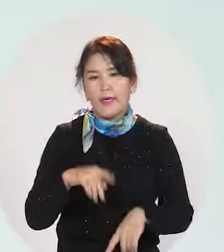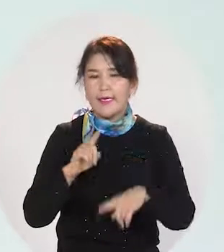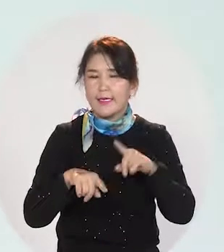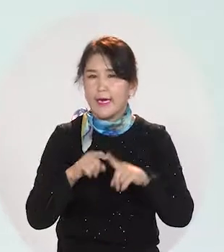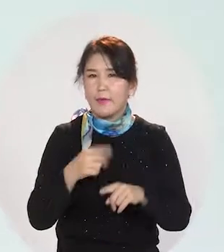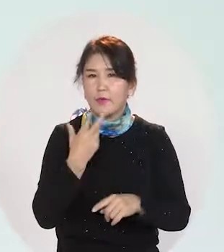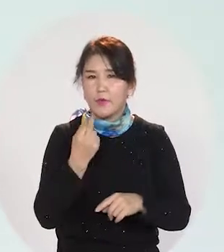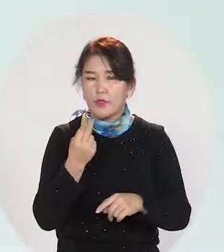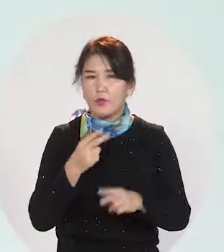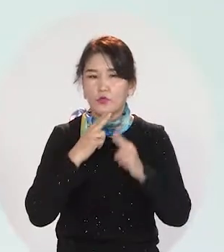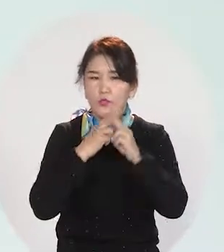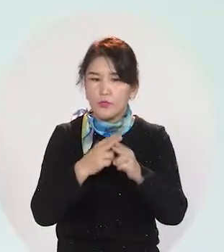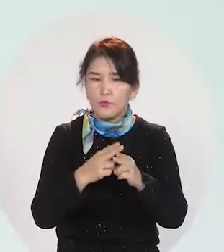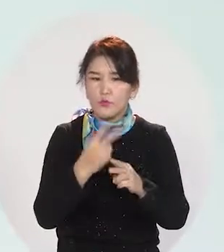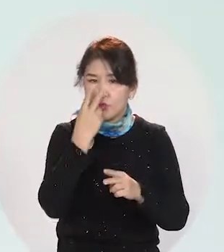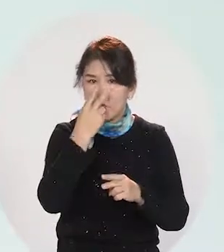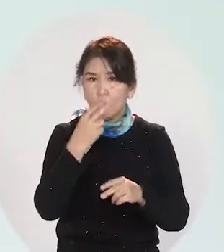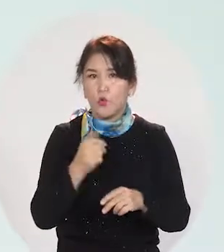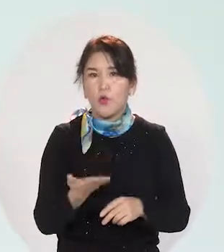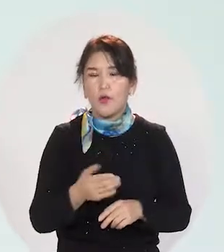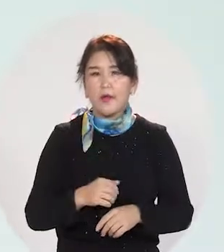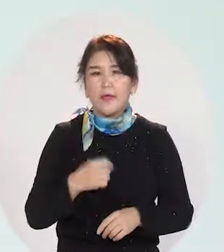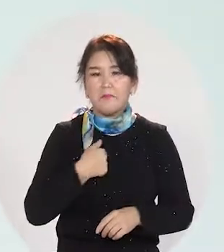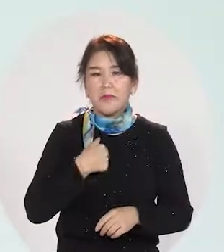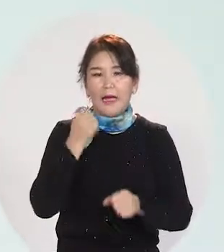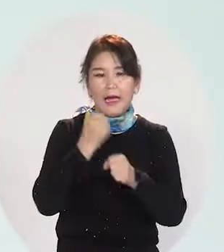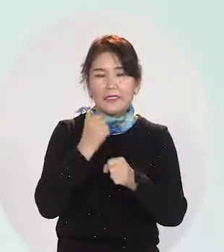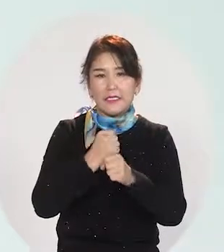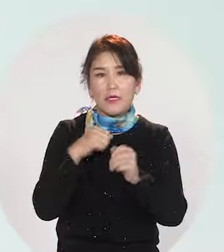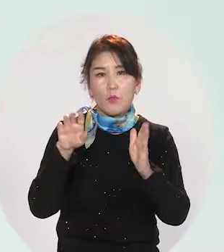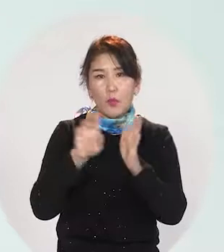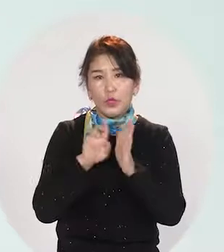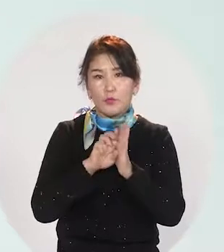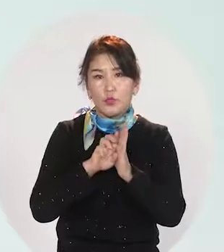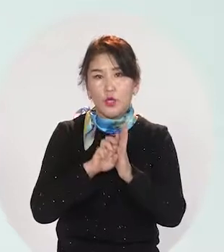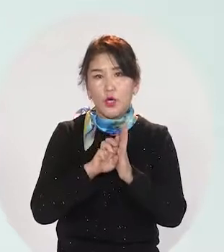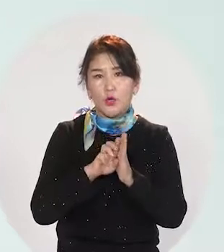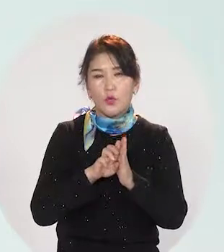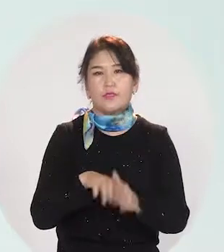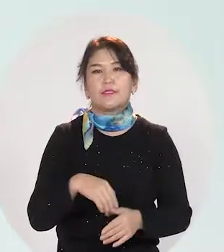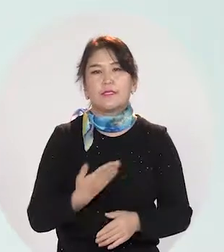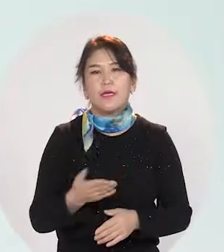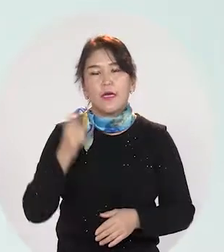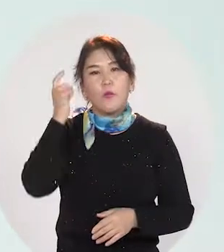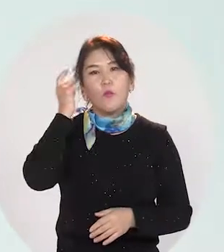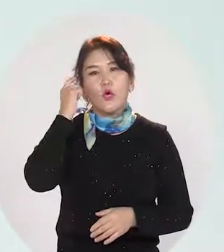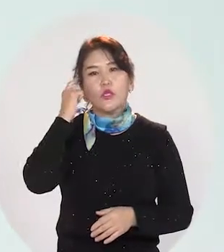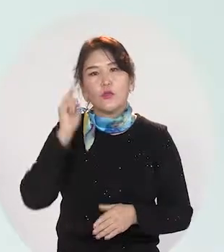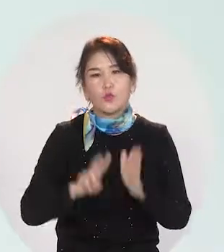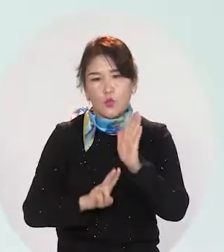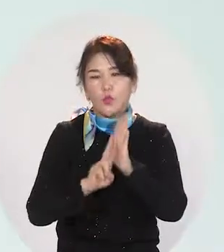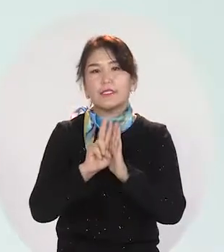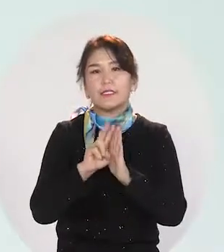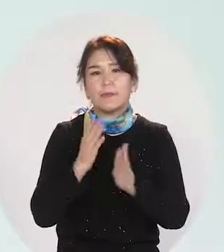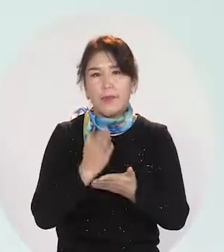үзүүлж чадах уу? Би ажил хийж болох юм уу? Тэгээд ингэж ахлах ангийн хүүхдүүд заримдаа зуныхаа амралтаар эцэг ихтэй тусалдаг, ажил хийдэг, тэ